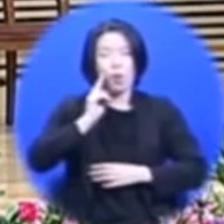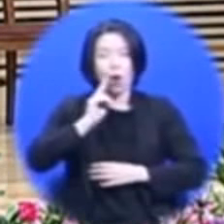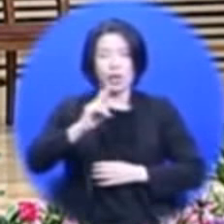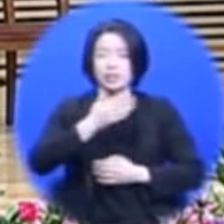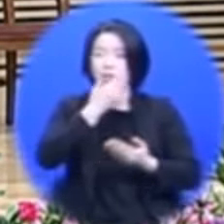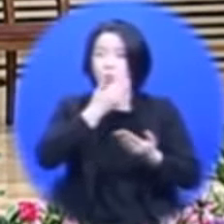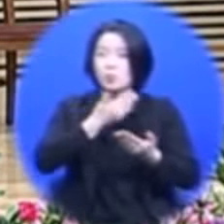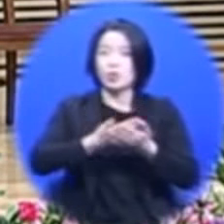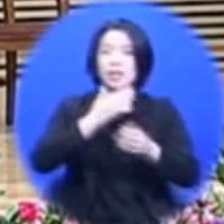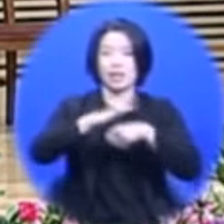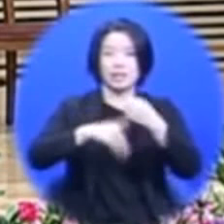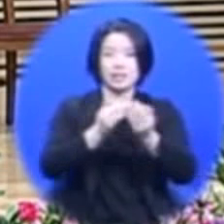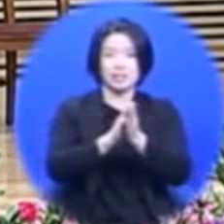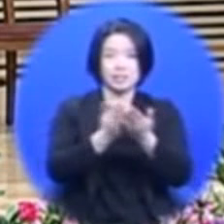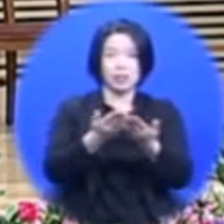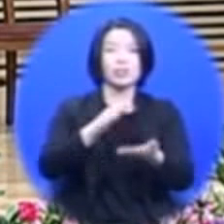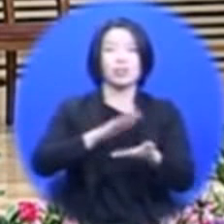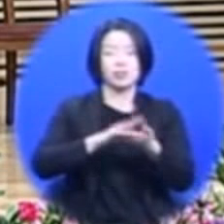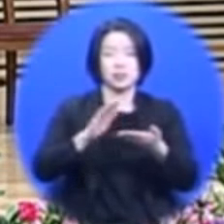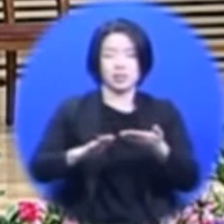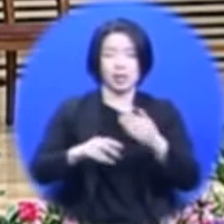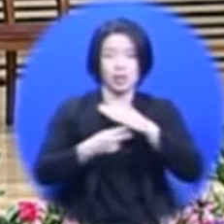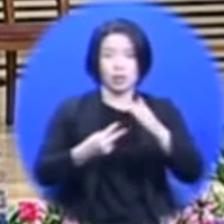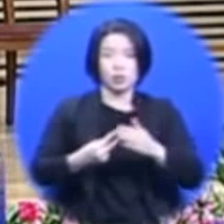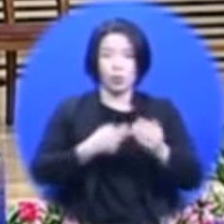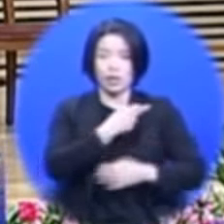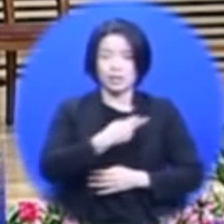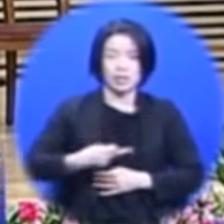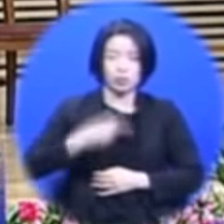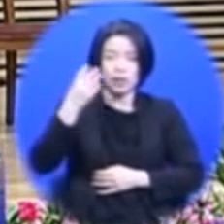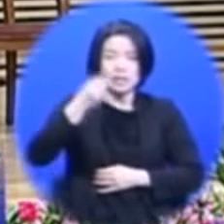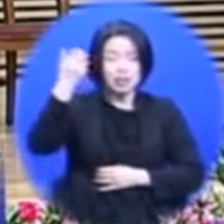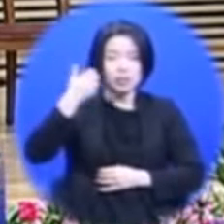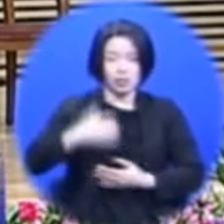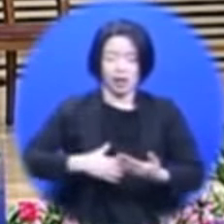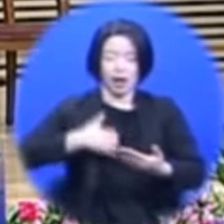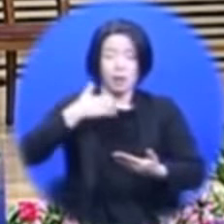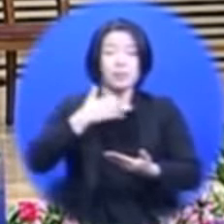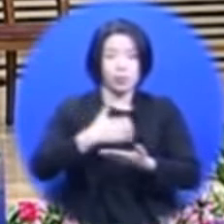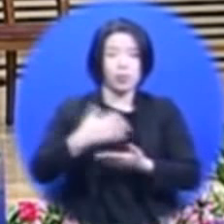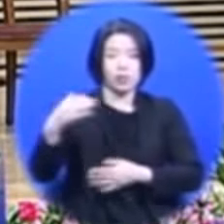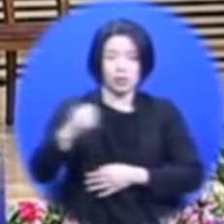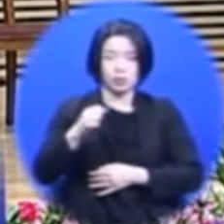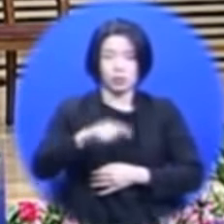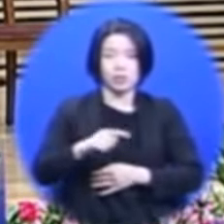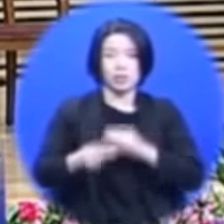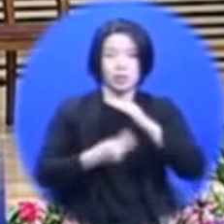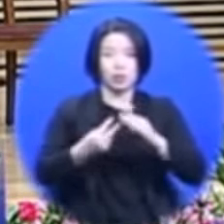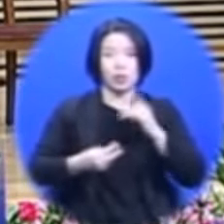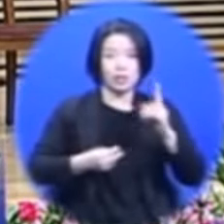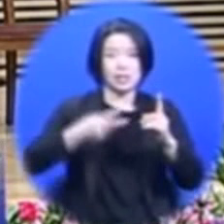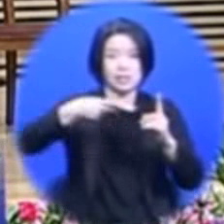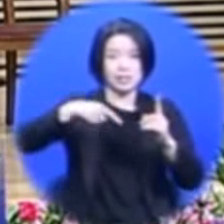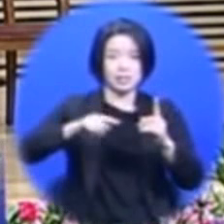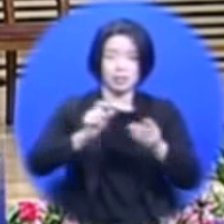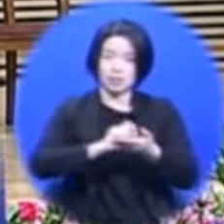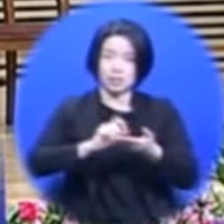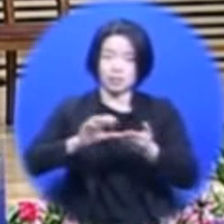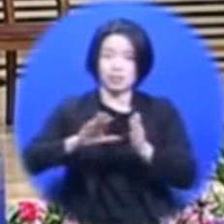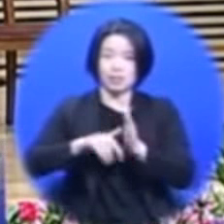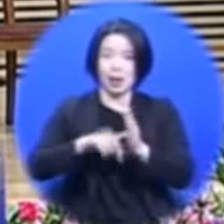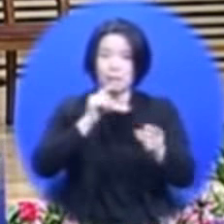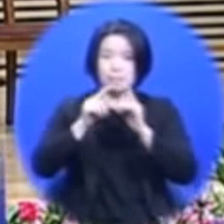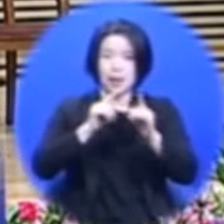귀한 성경입니다. 요한 사도가 성령의 감동하심으로 이 요한일서를 쓰면서 말씀하려